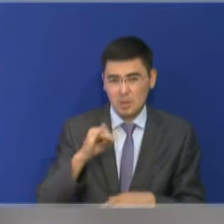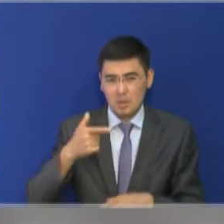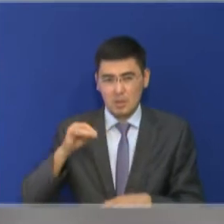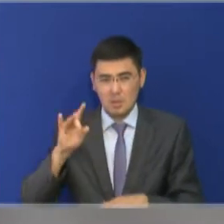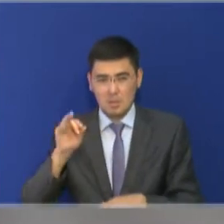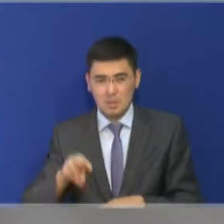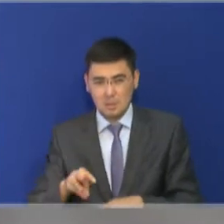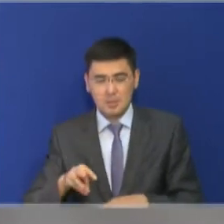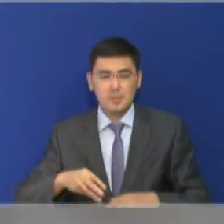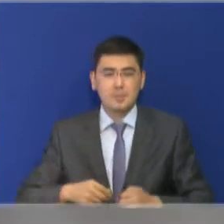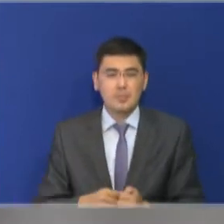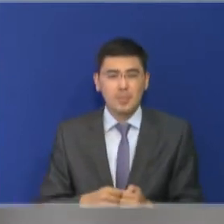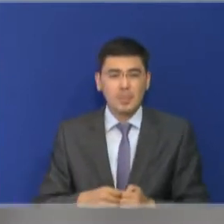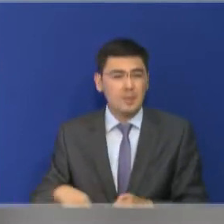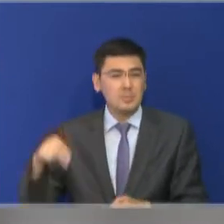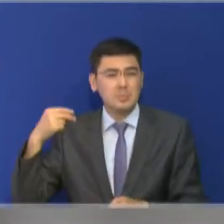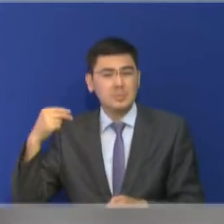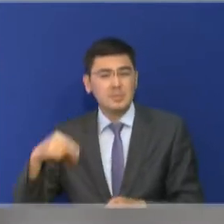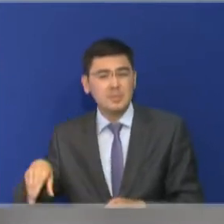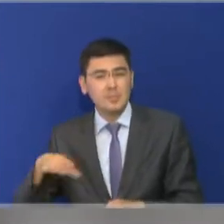Қасым Жомарт Тоқаев Кемелұлының